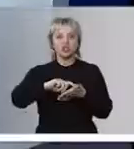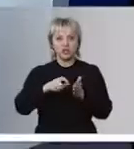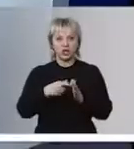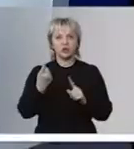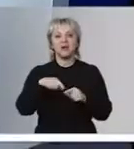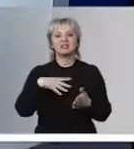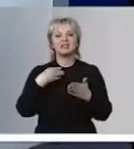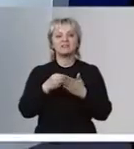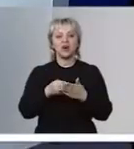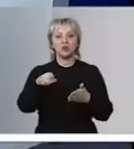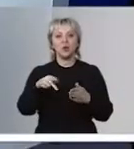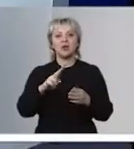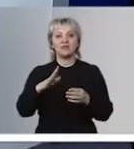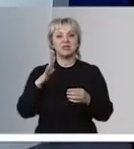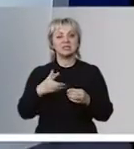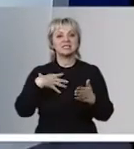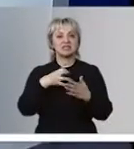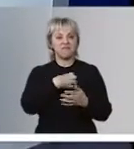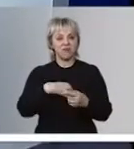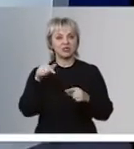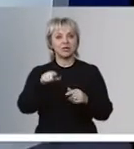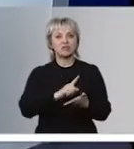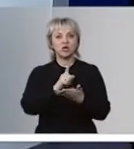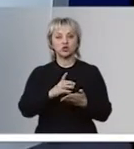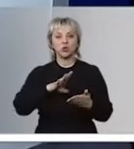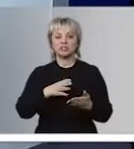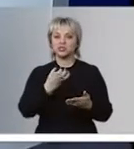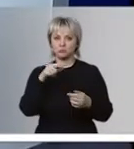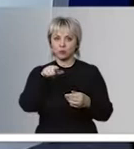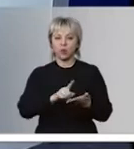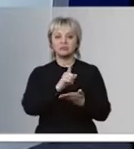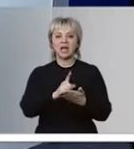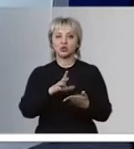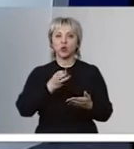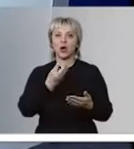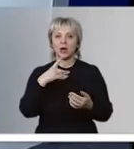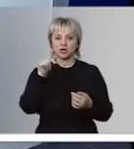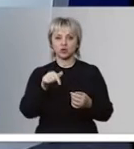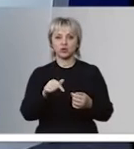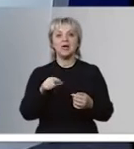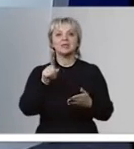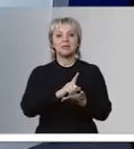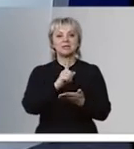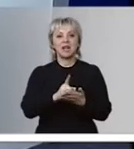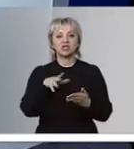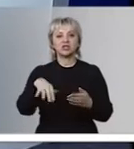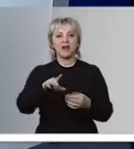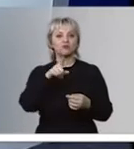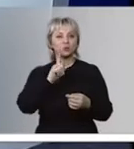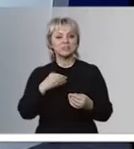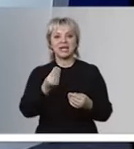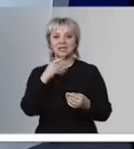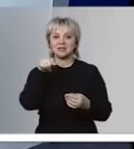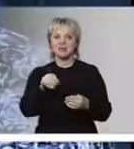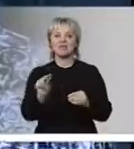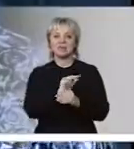жилье – это свое гнездышко, это важно, там должно быть тепло, там должно быть хорошо, там должна быть сытная и вкусная еда,